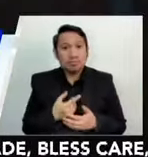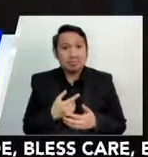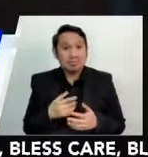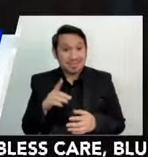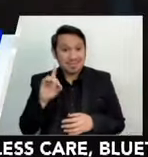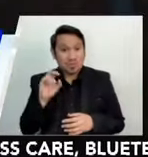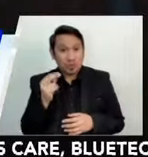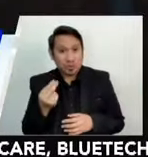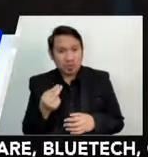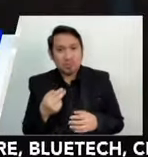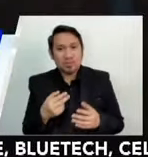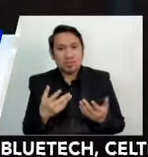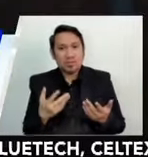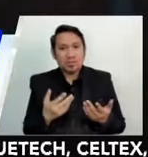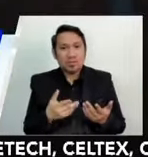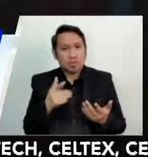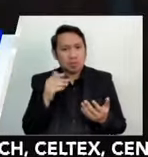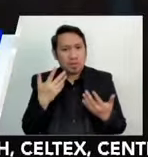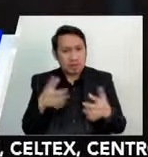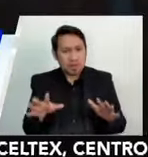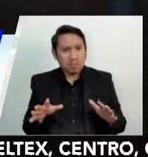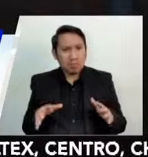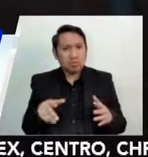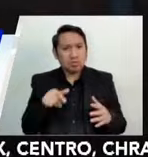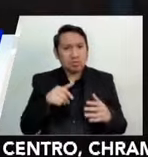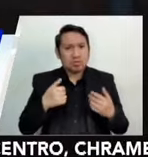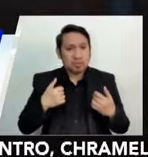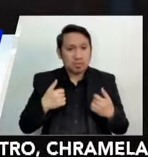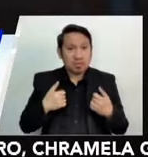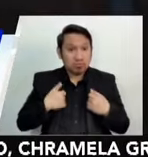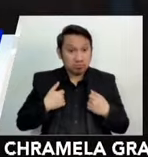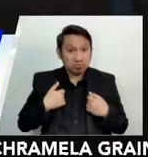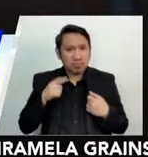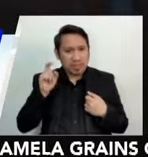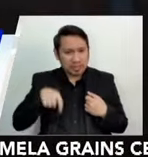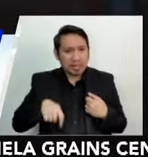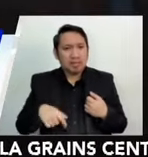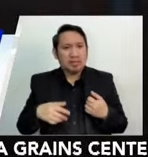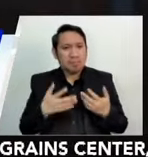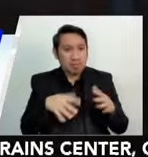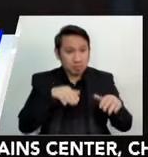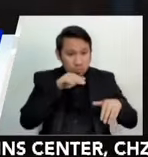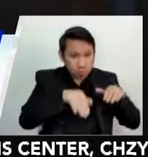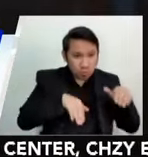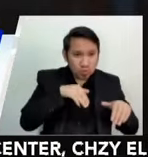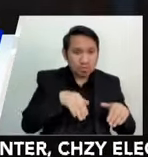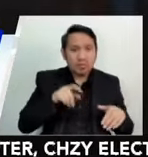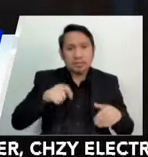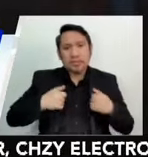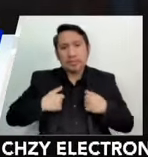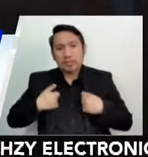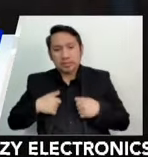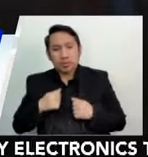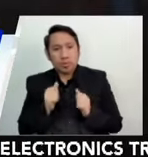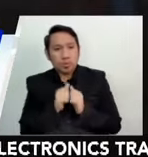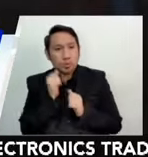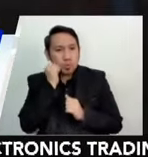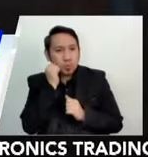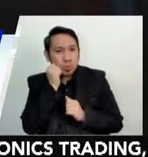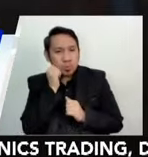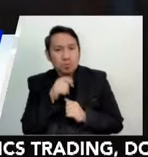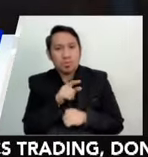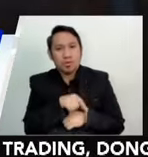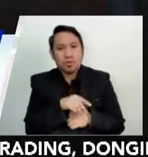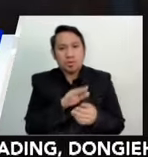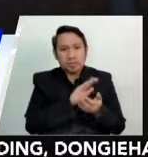swimming, mag-shower ka. Soap and water. Thorough shower. Oh, thorough shower. Huwag mong isipin na malinis ka na dahil nag-swimming ka